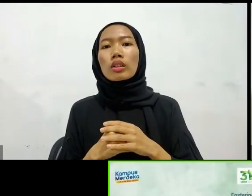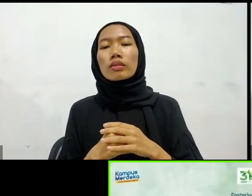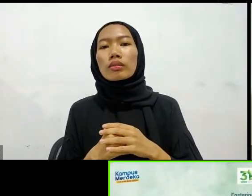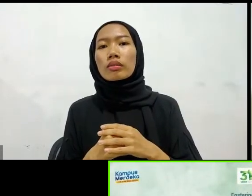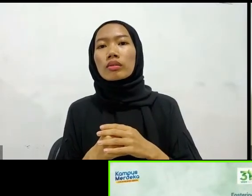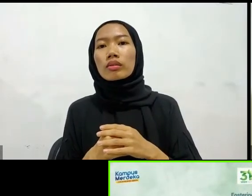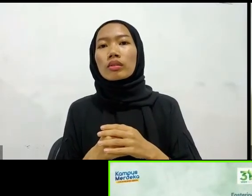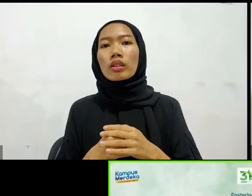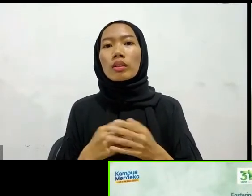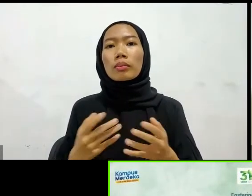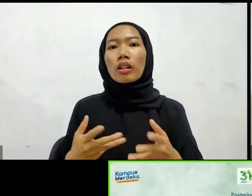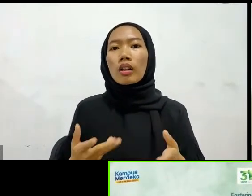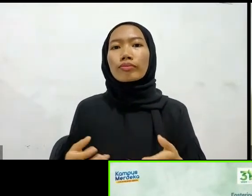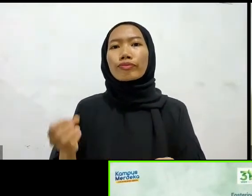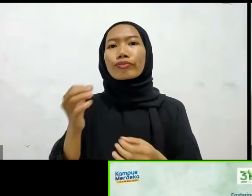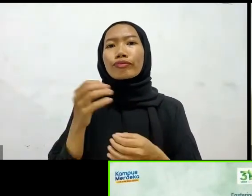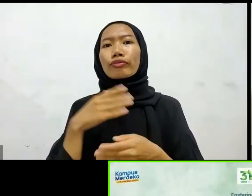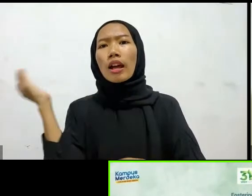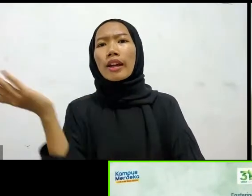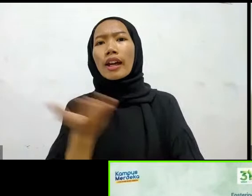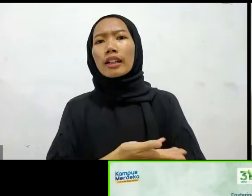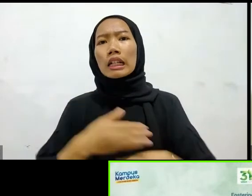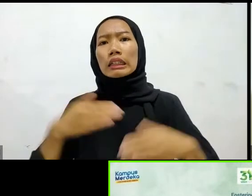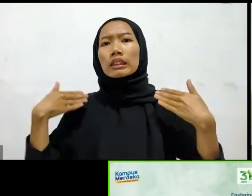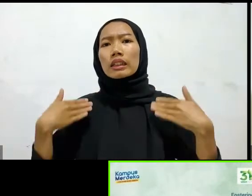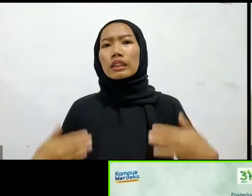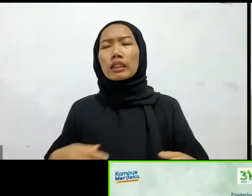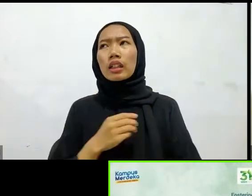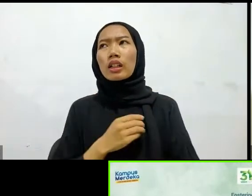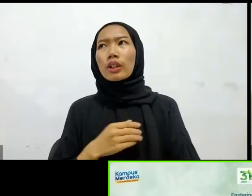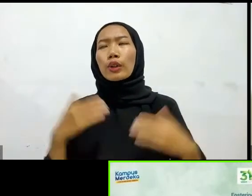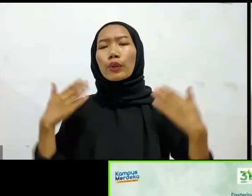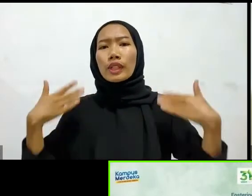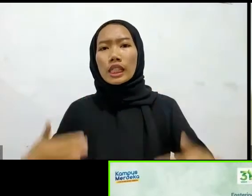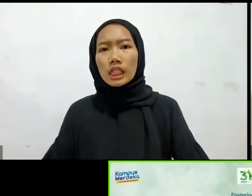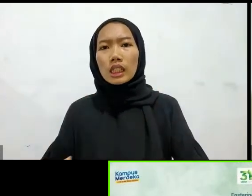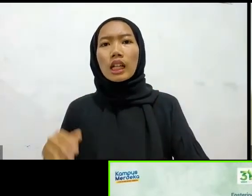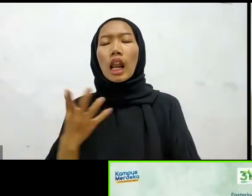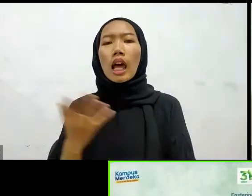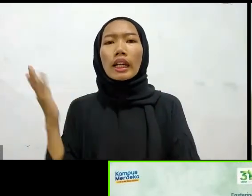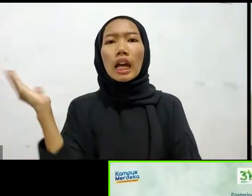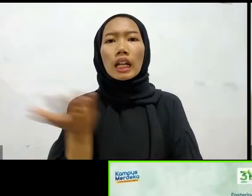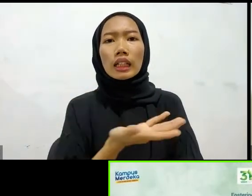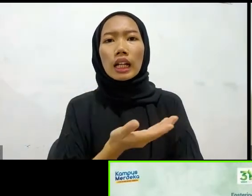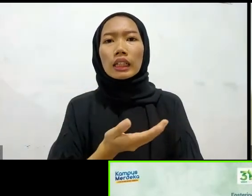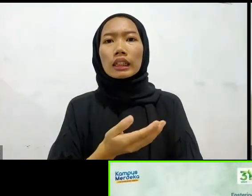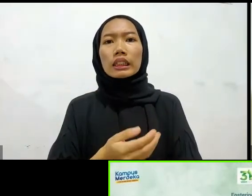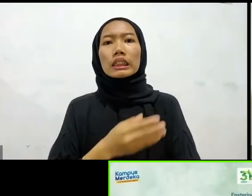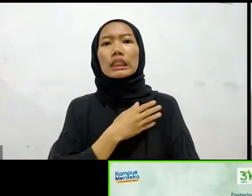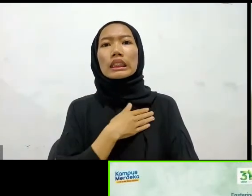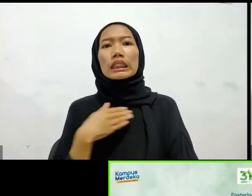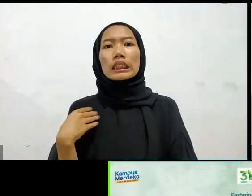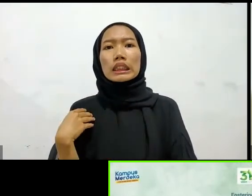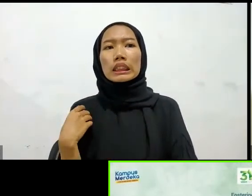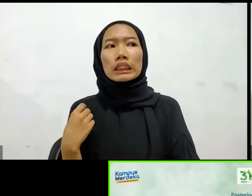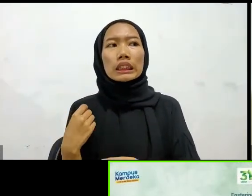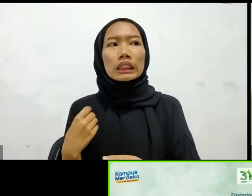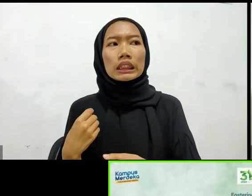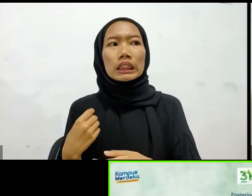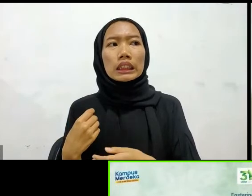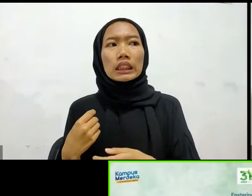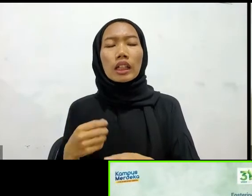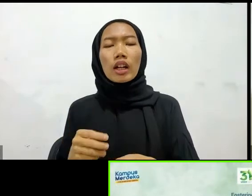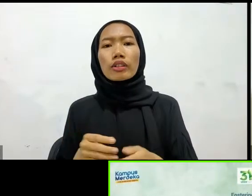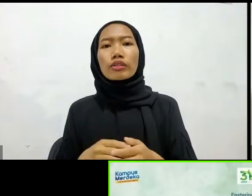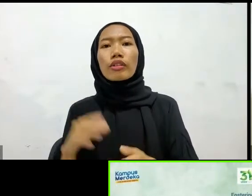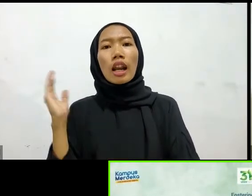Ya, jadi ketika kita bicara soal inklusi dalam layanan kesehatan, nah ini kita tidak hanya